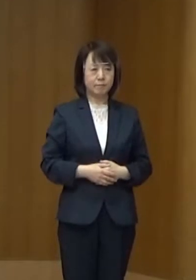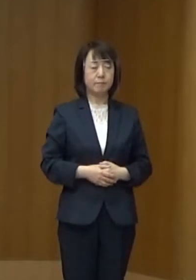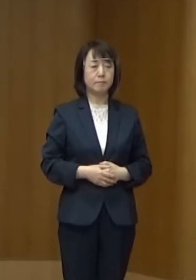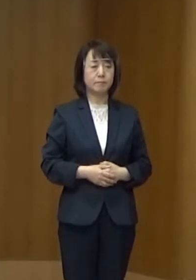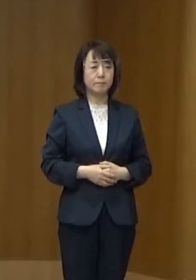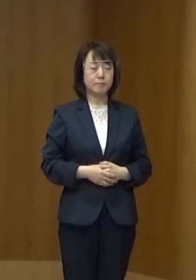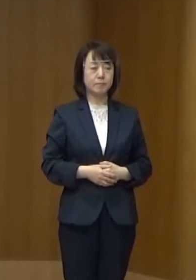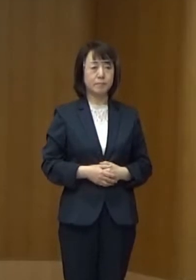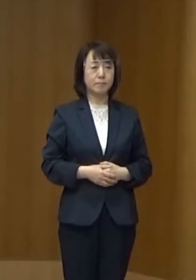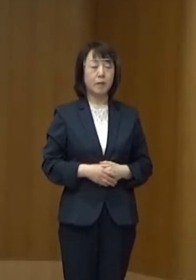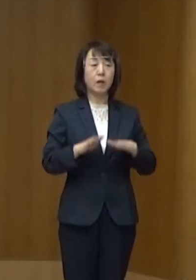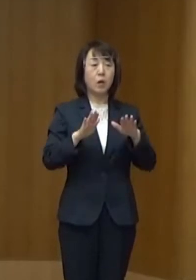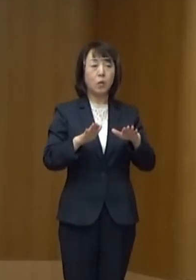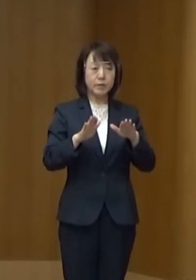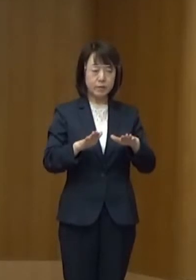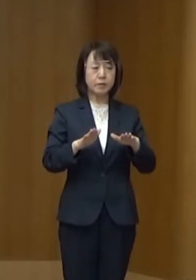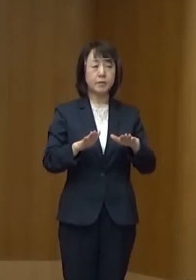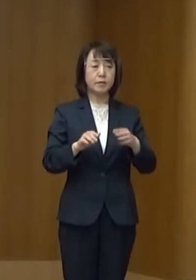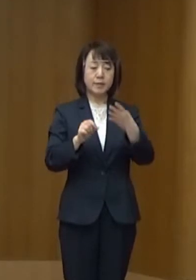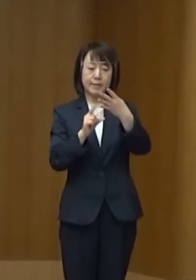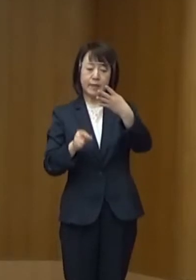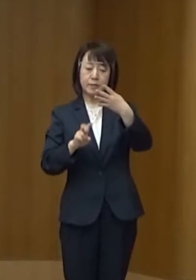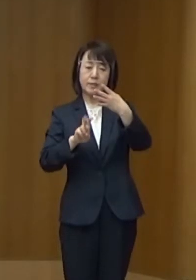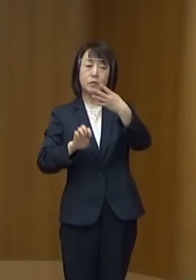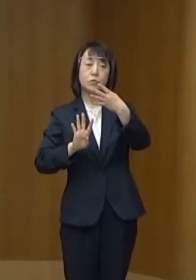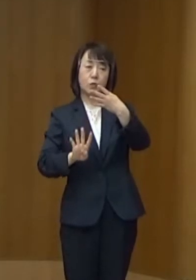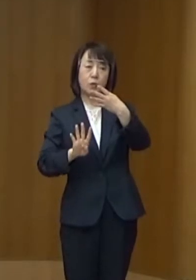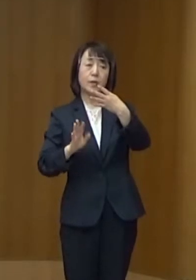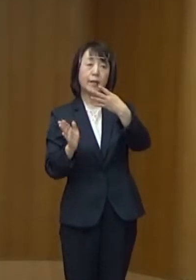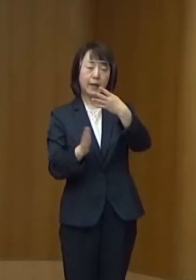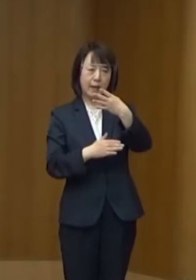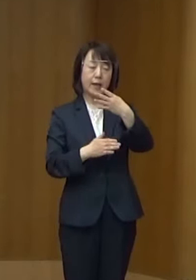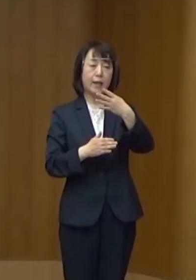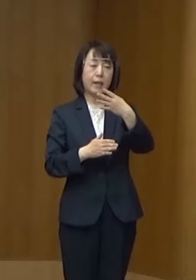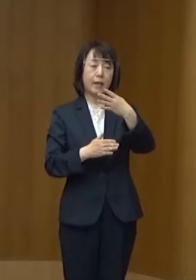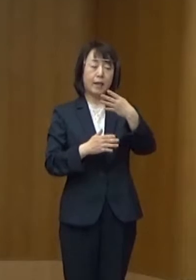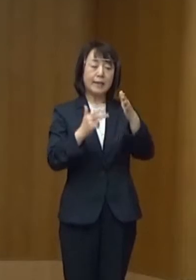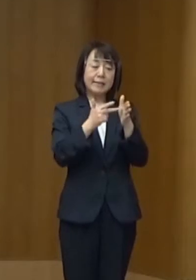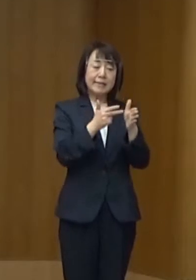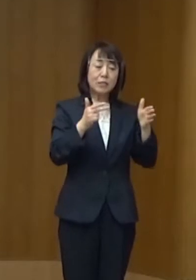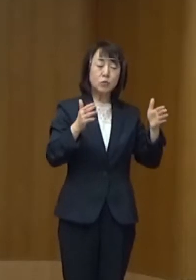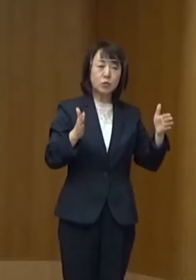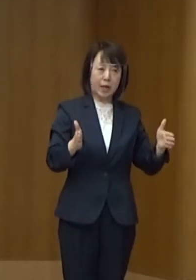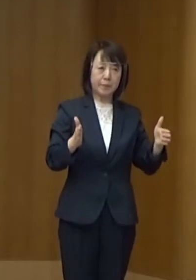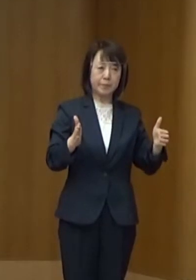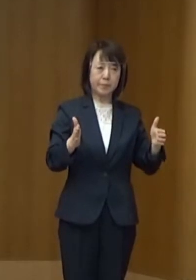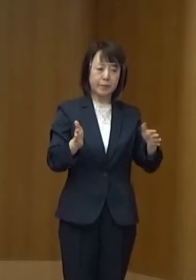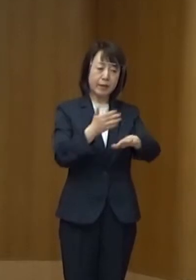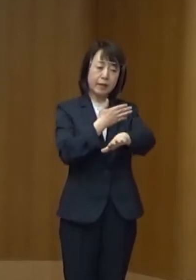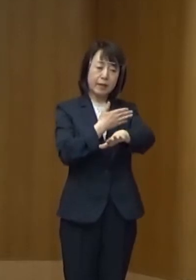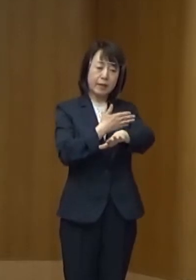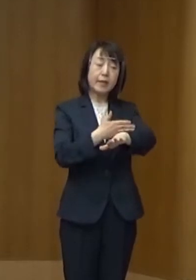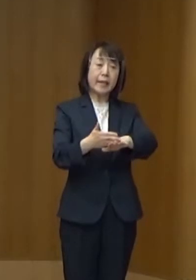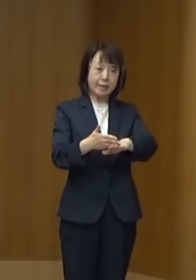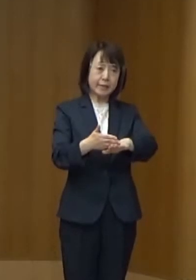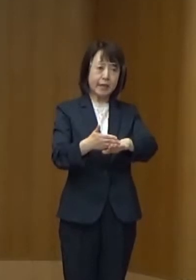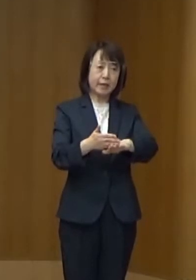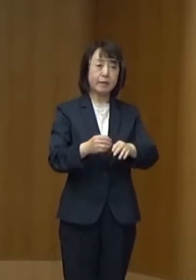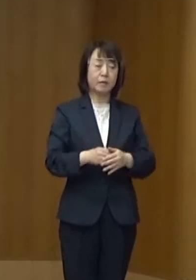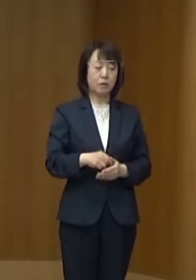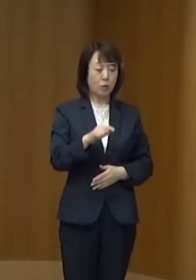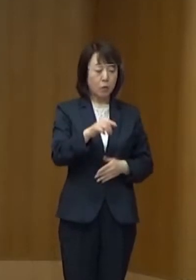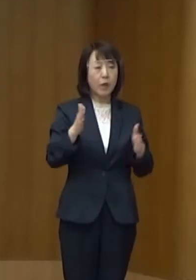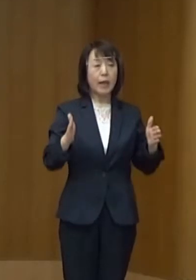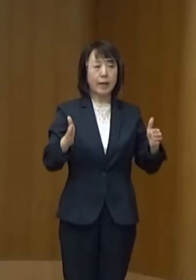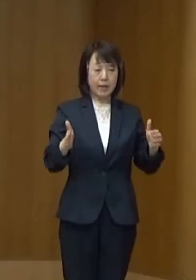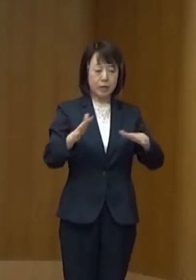ございます。本日4月24日から1週間経過をいたしましたので、この間